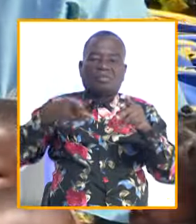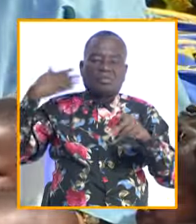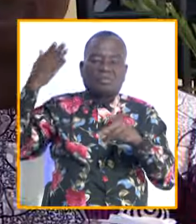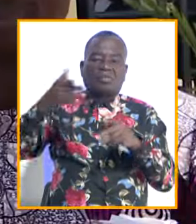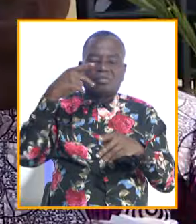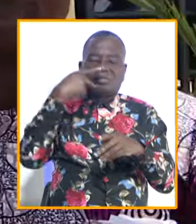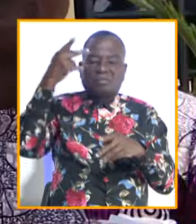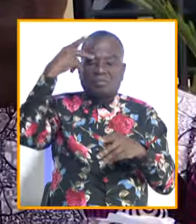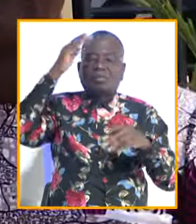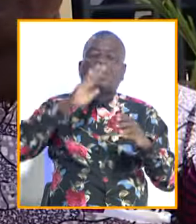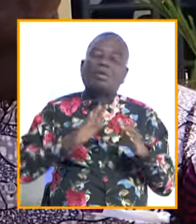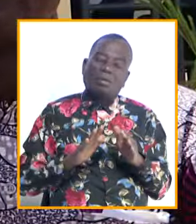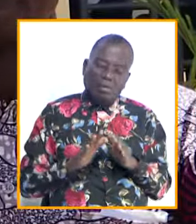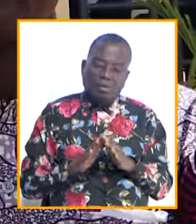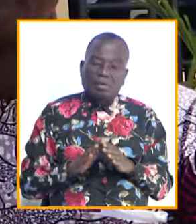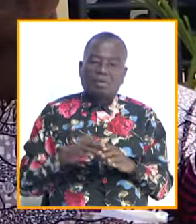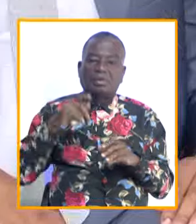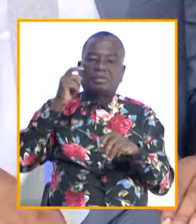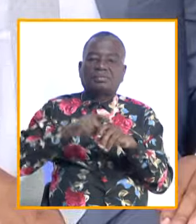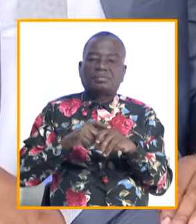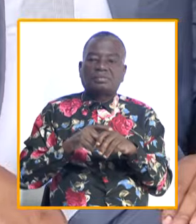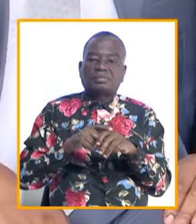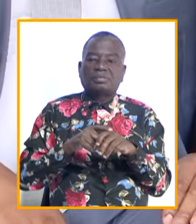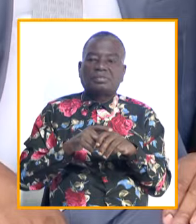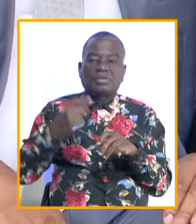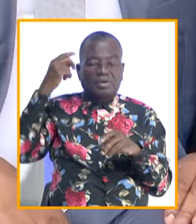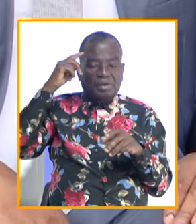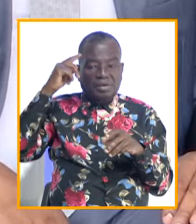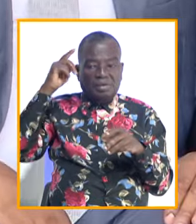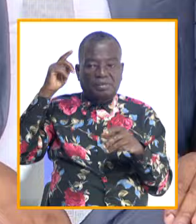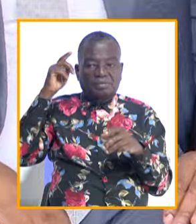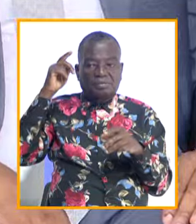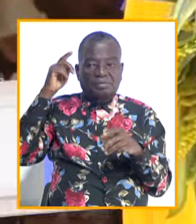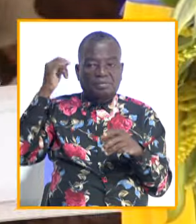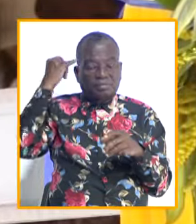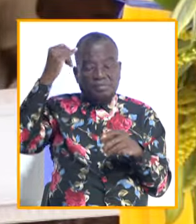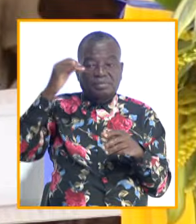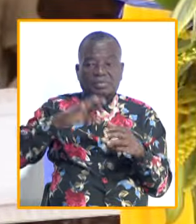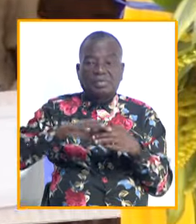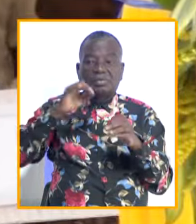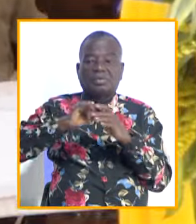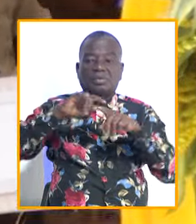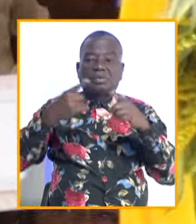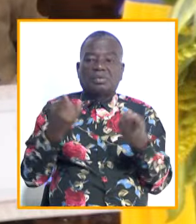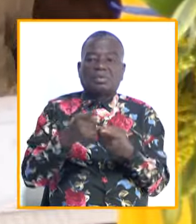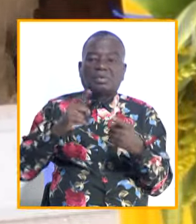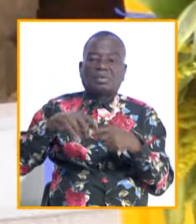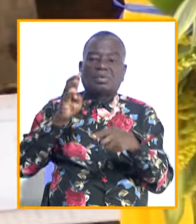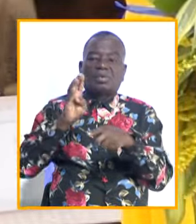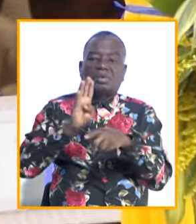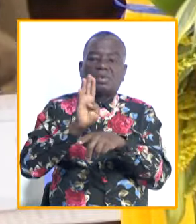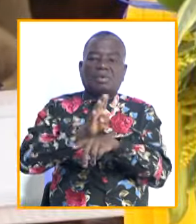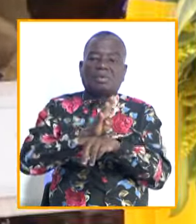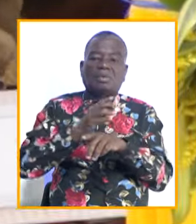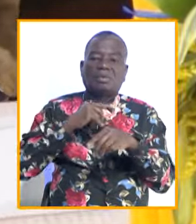parents de souffler un tant soit peu. L'initiative de la Fondation Children of Africa à Boaké démontre